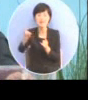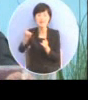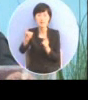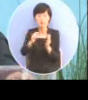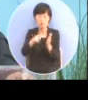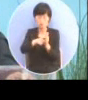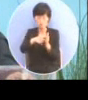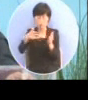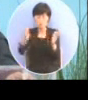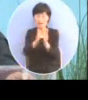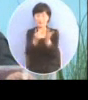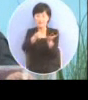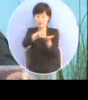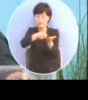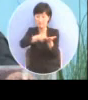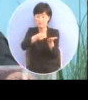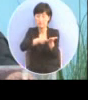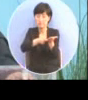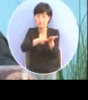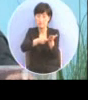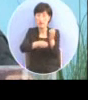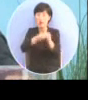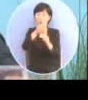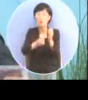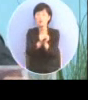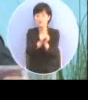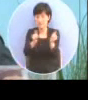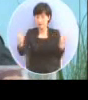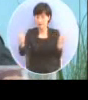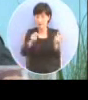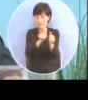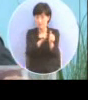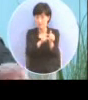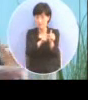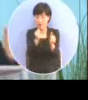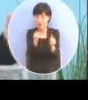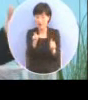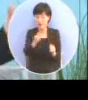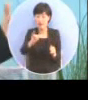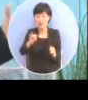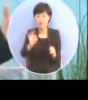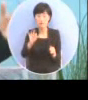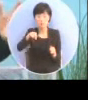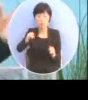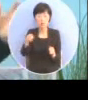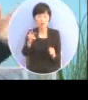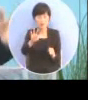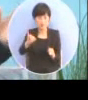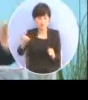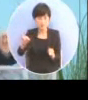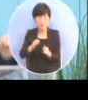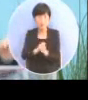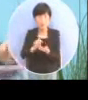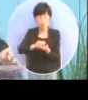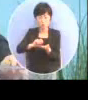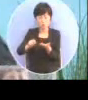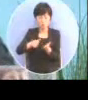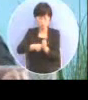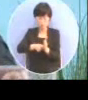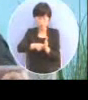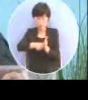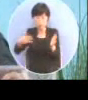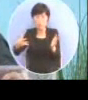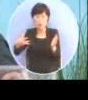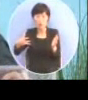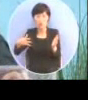các giới trẻ trên thế giới mến mộ. 그 사람이 쓴 책을 안 읽은 사람이 없다니까요. 그 정도로 그때 당시에 유명한 작가였어요. Hầu như những